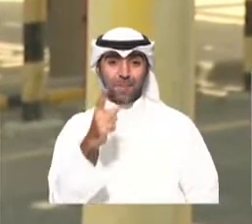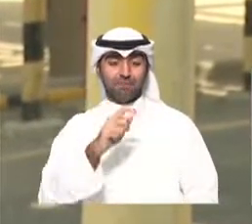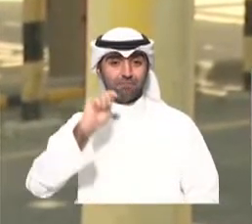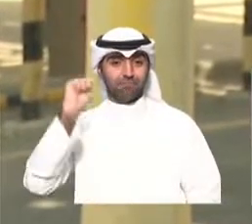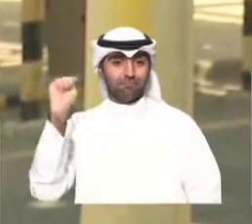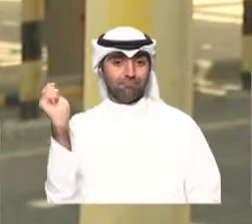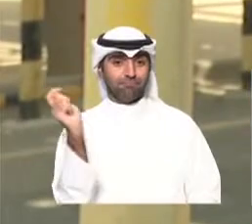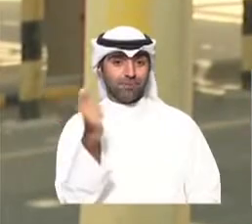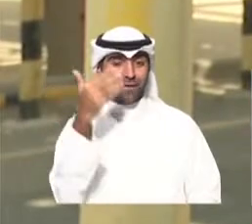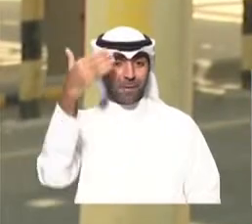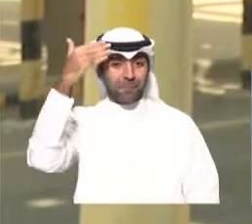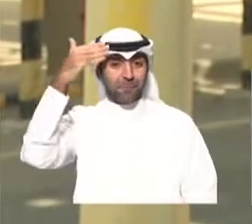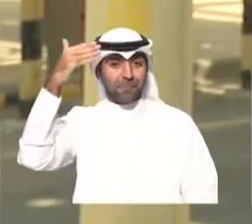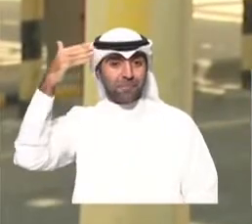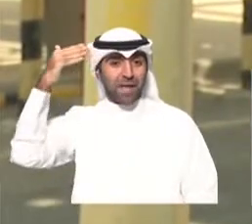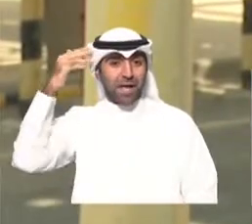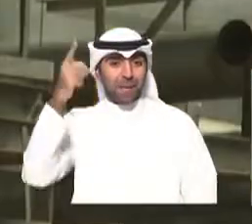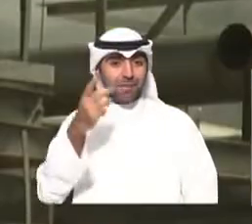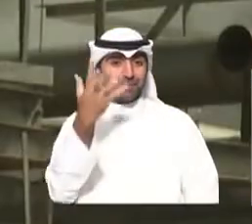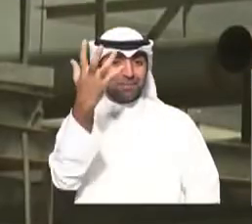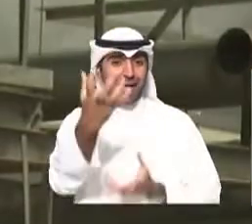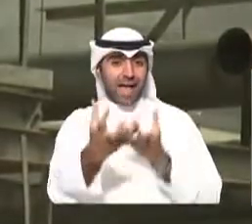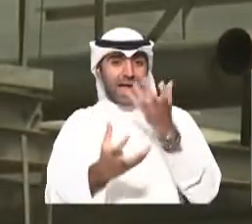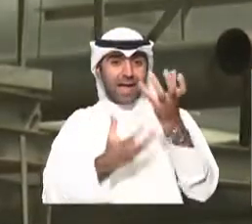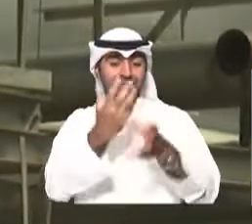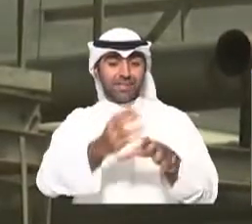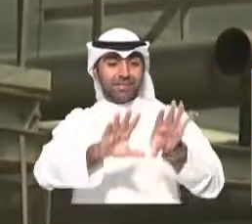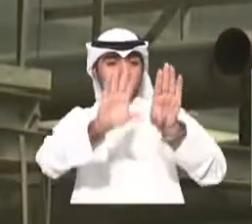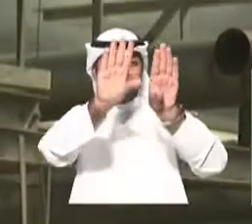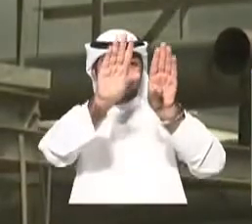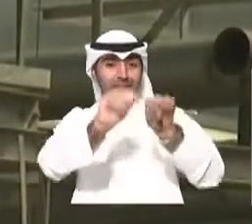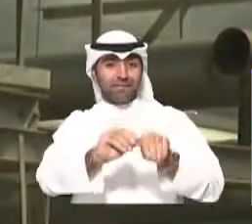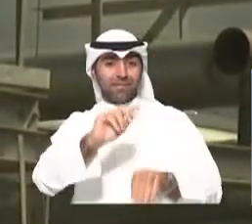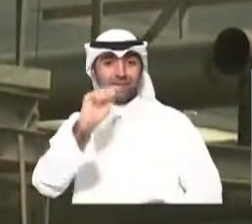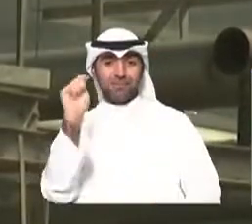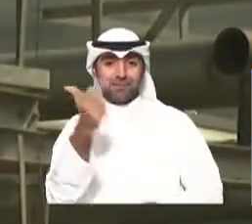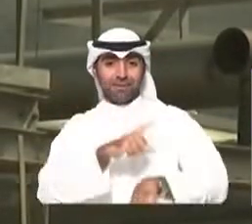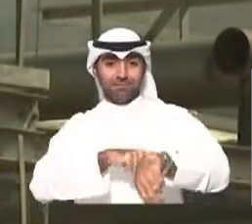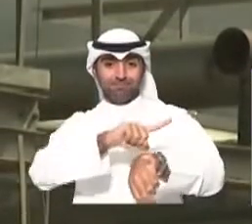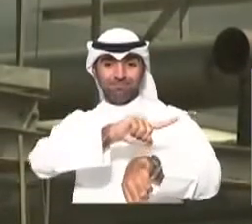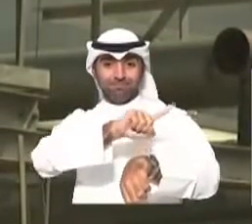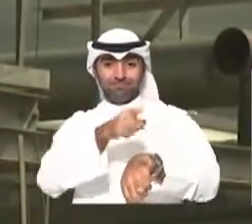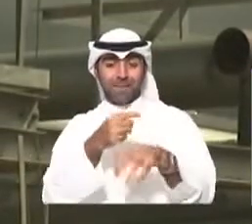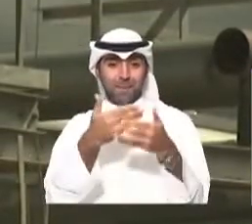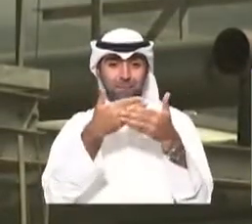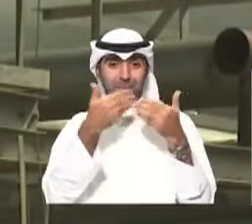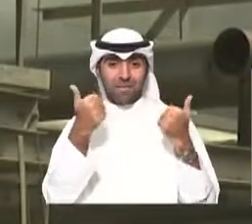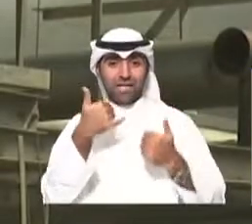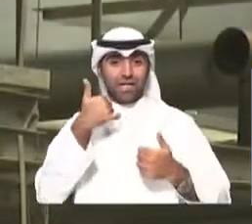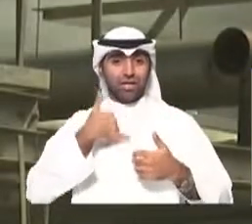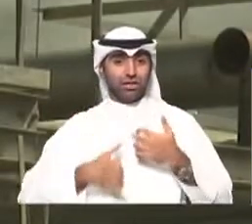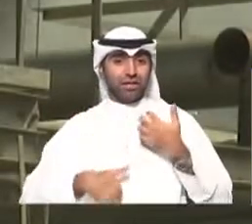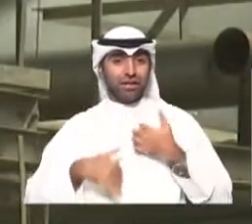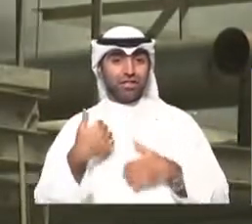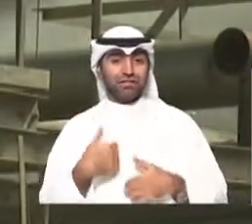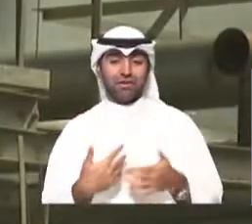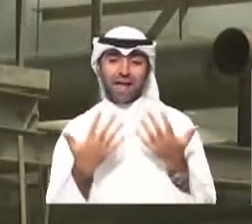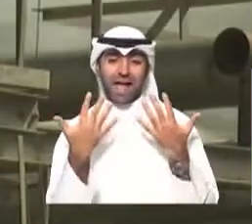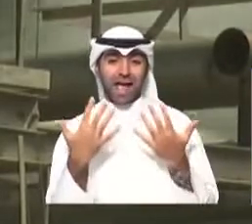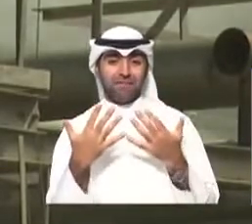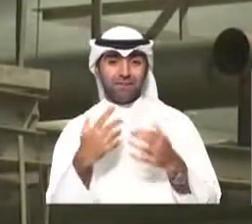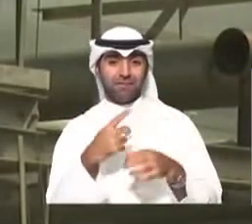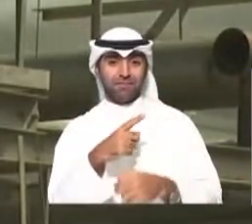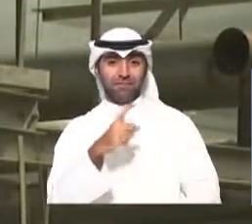أن يحتوون هذا الحدث. الحريق أسفر عن إصابة عدد محدود من العاملين بحالات اختناق